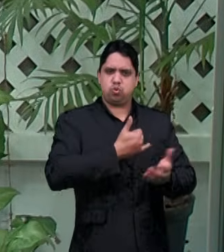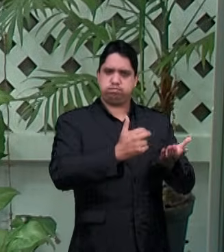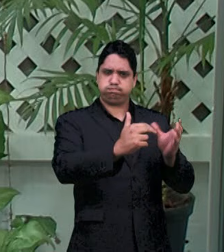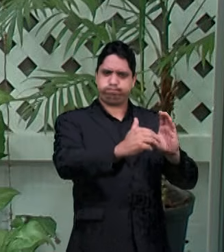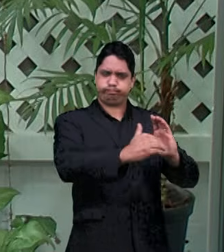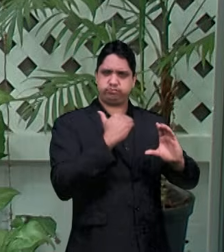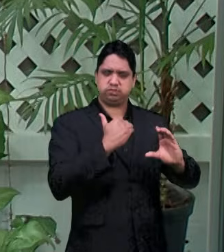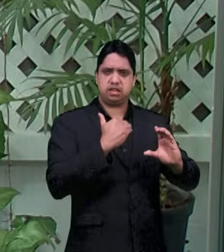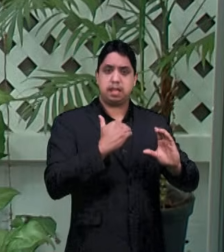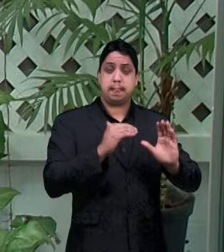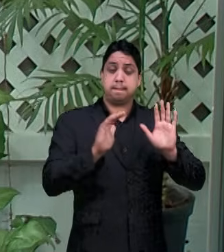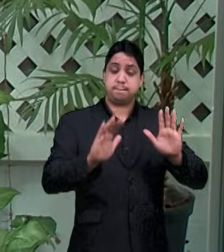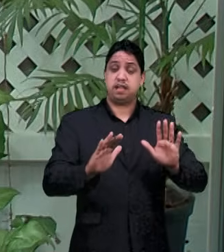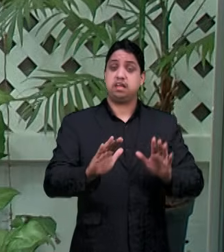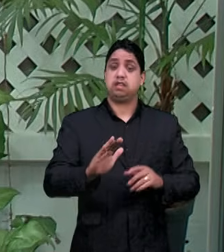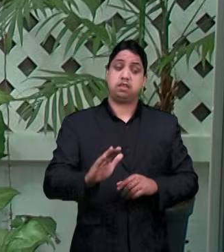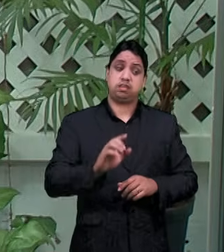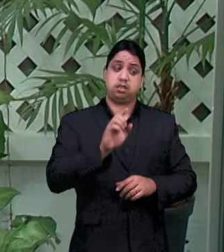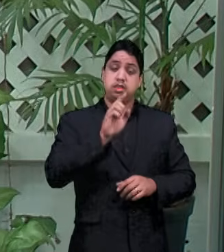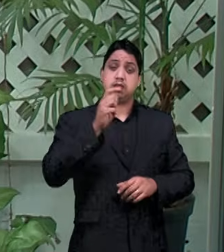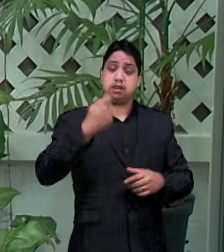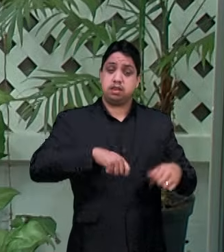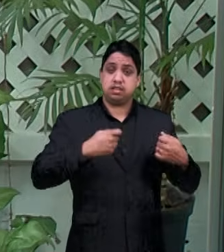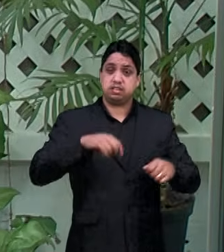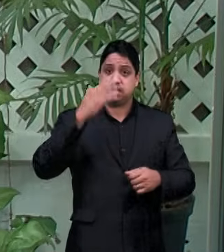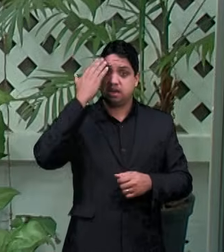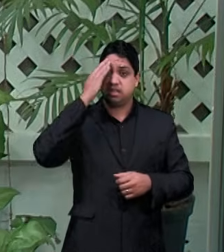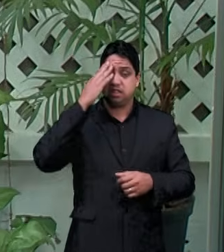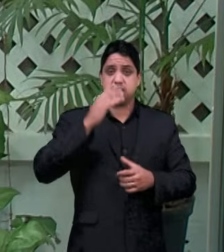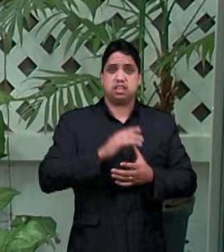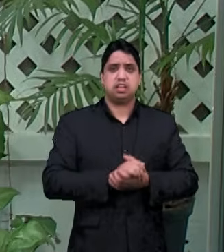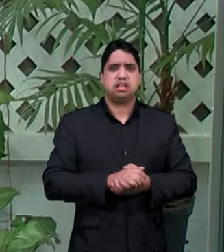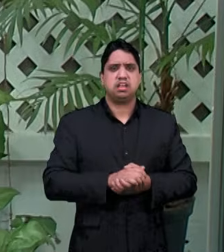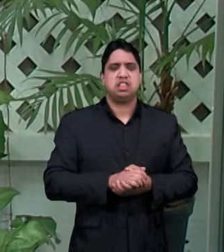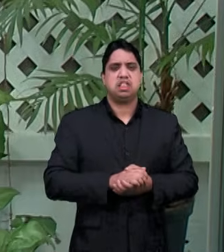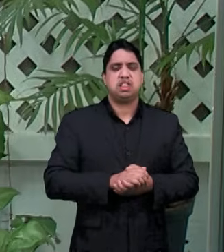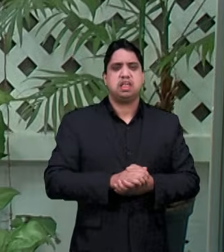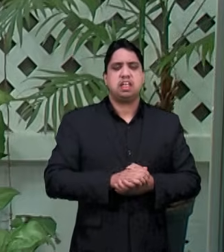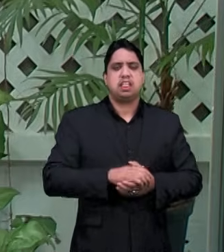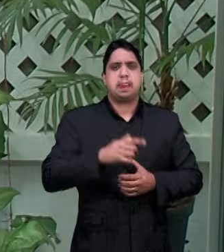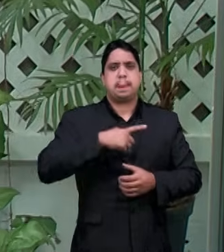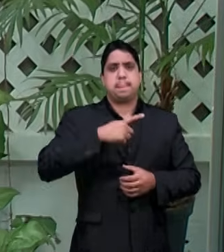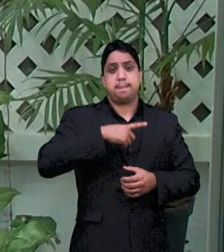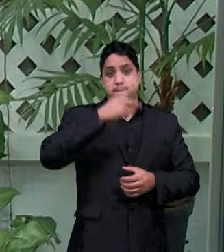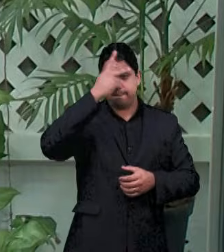d'extraordinaire par rapport à ce que la sœur a dit. Mais elle a besoin de comprendre,